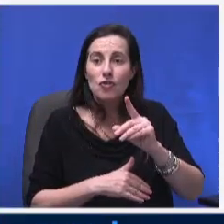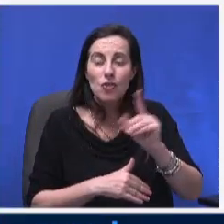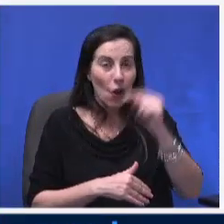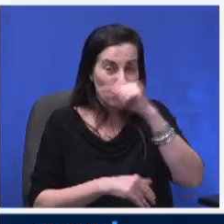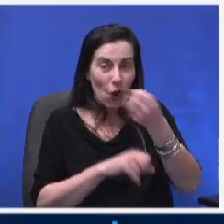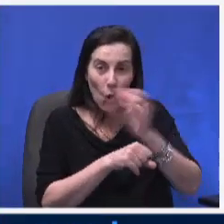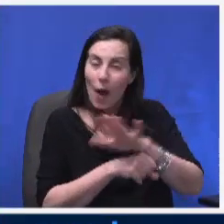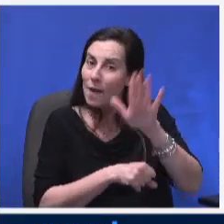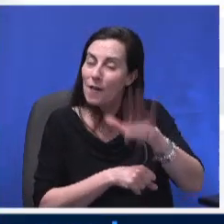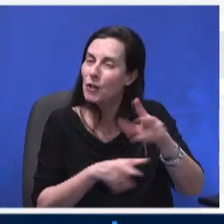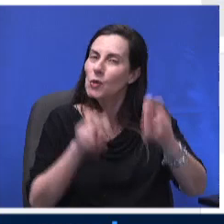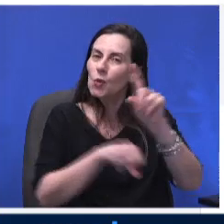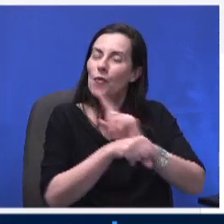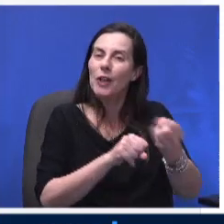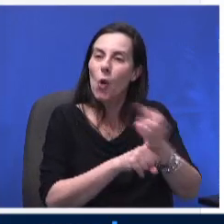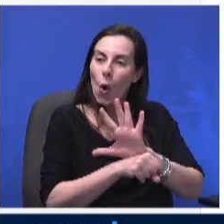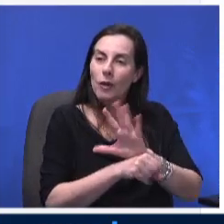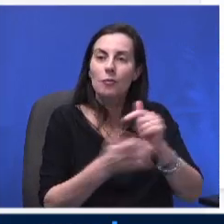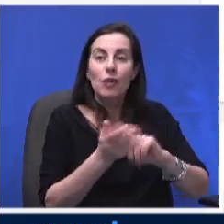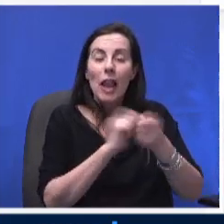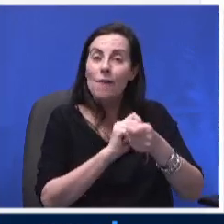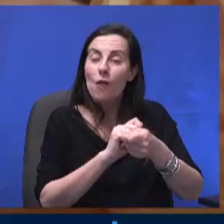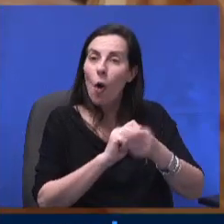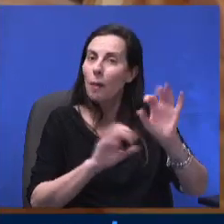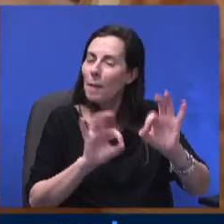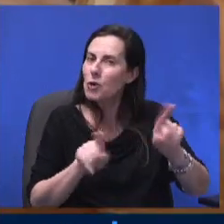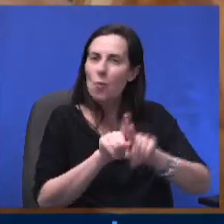אותה, כדי להפוך את המטבח שלהם למעבדה.